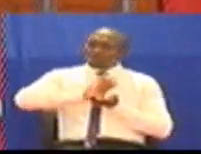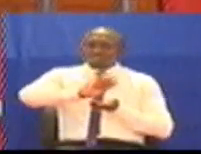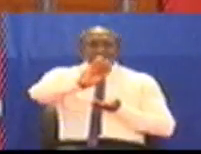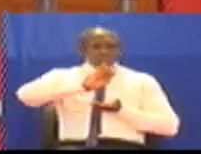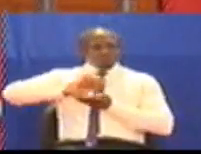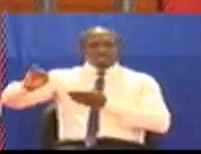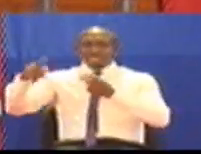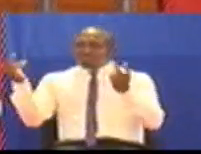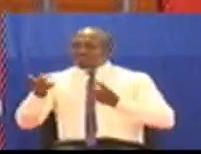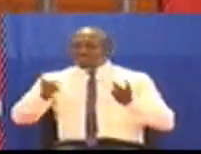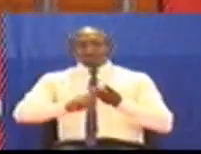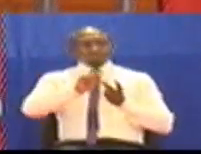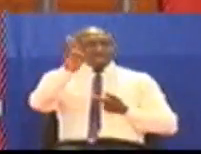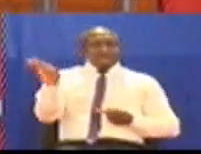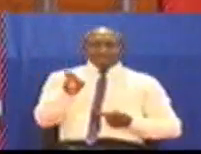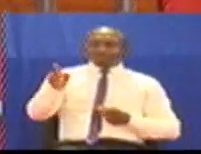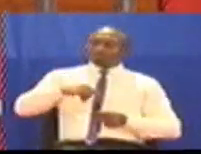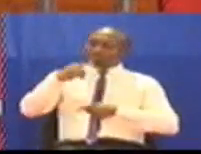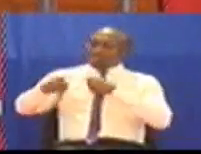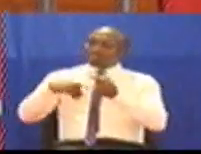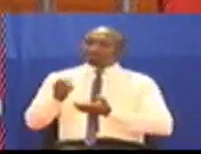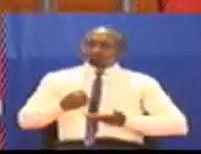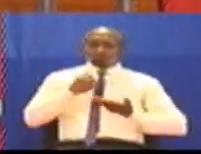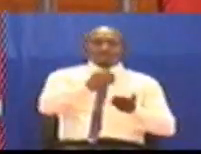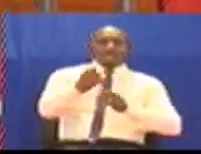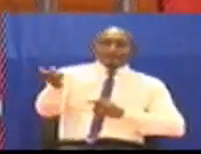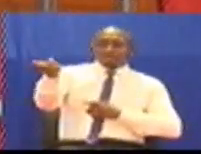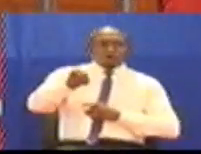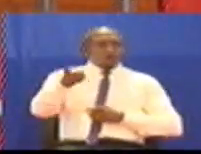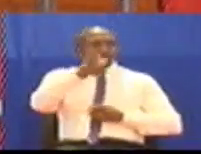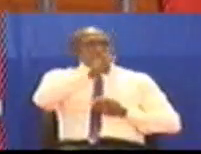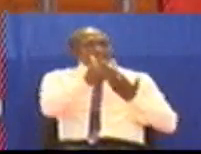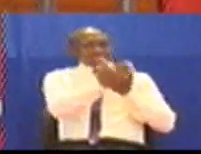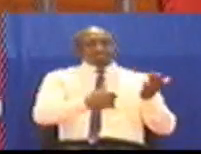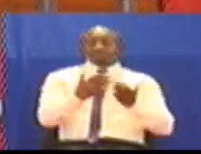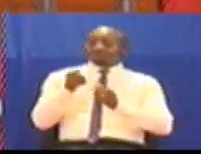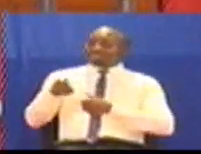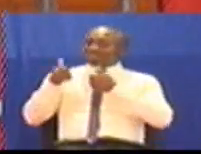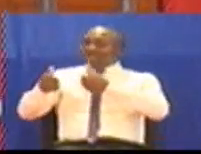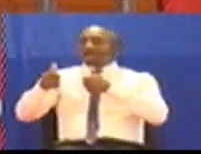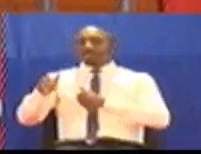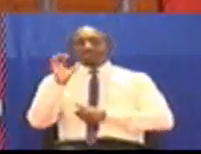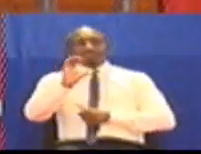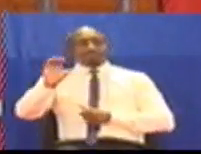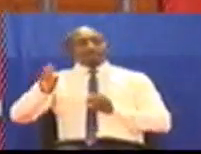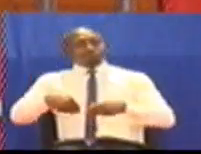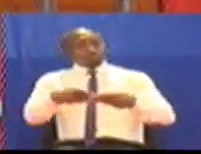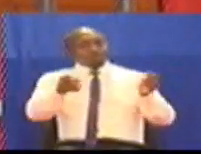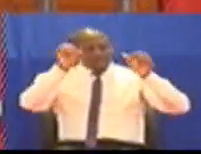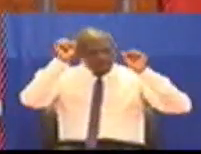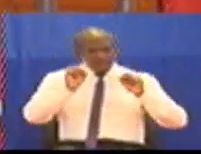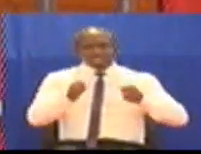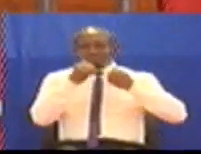hapo halmashauri ziendelee kutoa mikopo hii kwa wananchi, kwa sababu hii ni ahadi iliyotolewa na Chama cha Mapinduzi, ni lazima